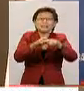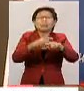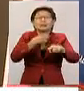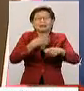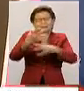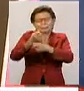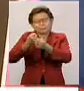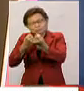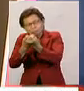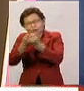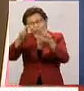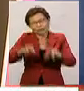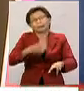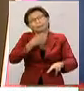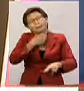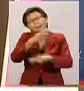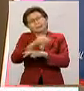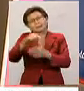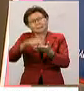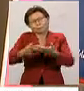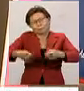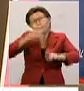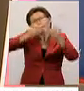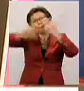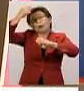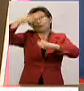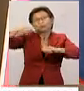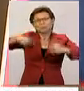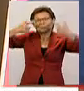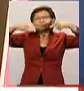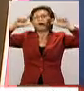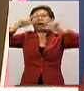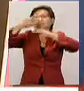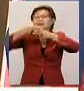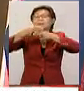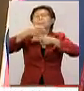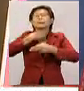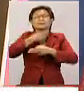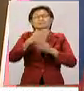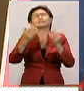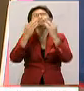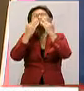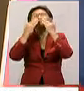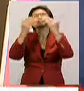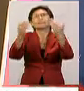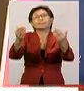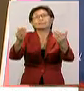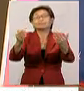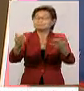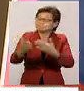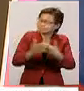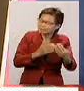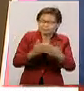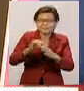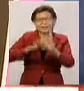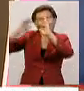sokongan daripada rakyat negeri Perak. Dan inilah peluang yang terbaik untuk kita mengharumkan nama negeri Perak. InsyaAllah. Namun saya